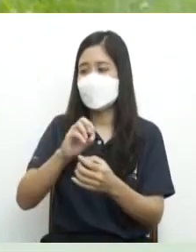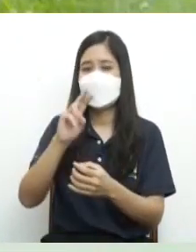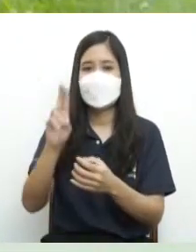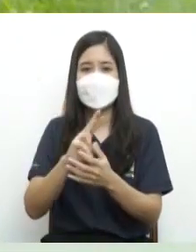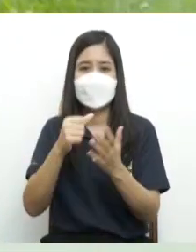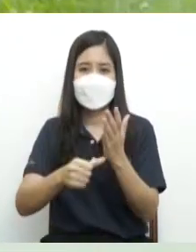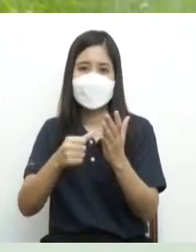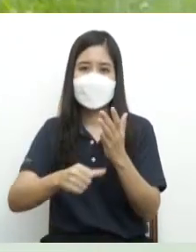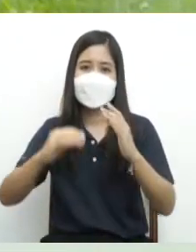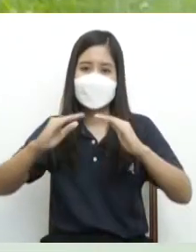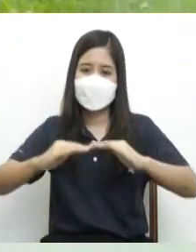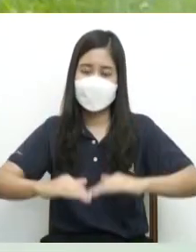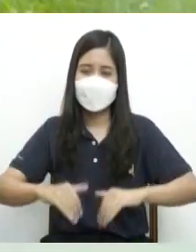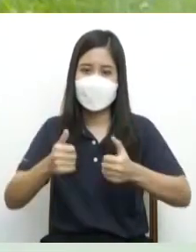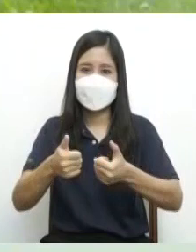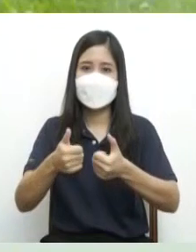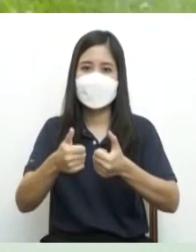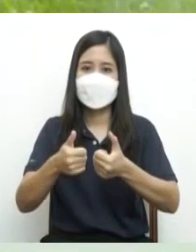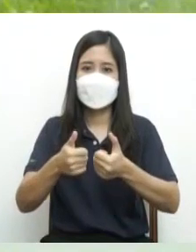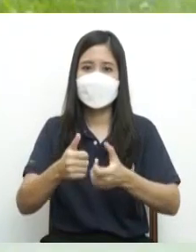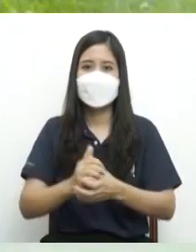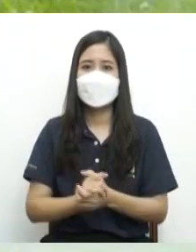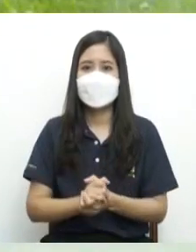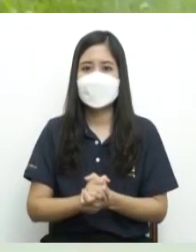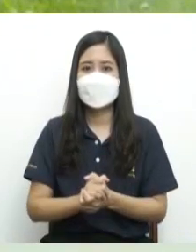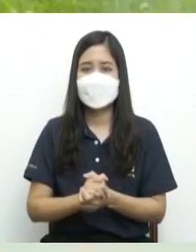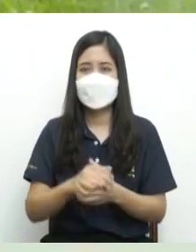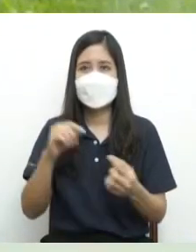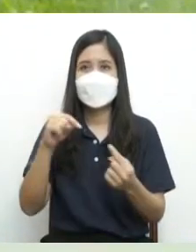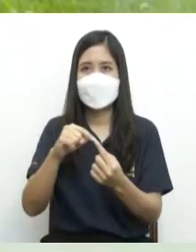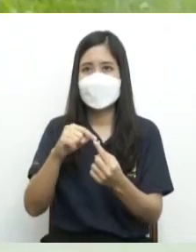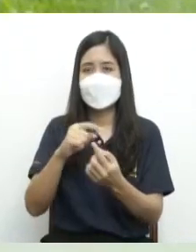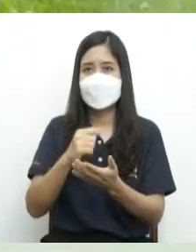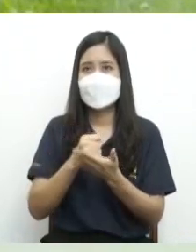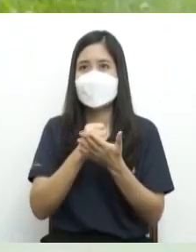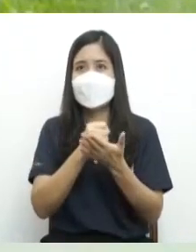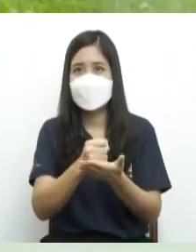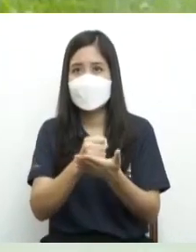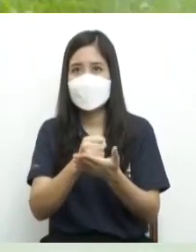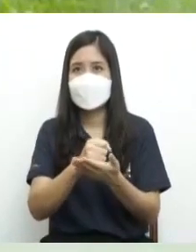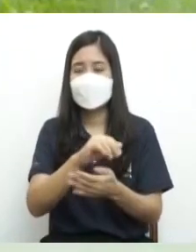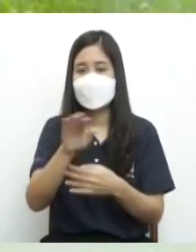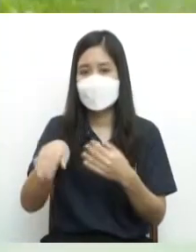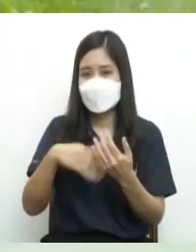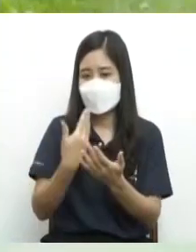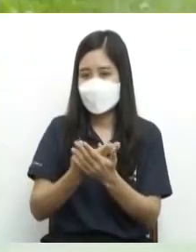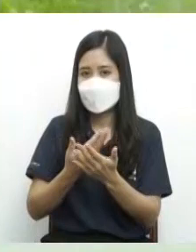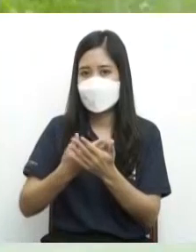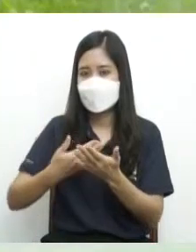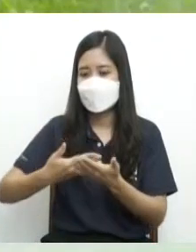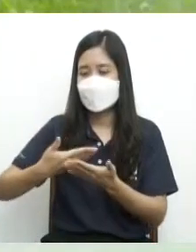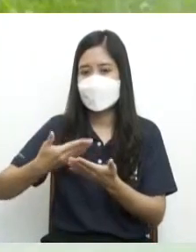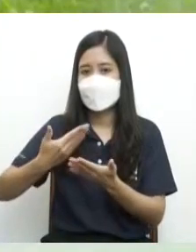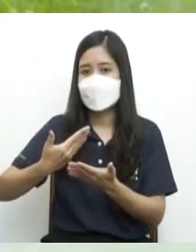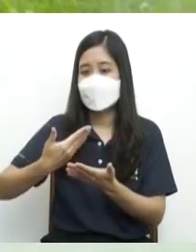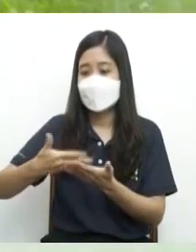ติข้าราชการเราเองก็สิ้นปีก็ต้องส่วนใหญ่ก็จะเพิ่มอยู่ละแทนที่เราจะได้จ่ายเงินเพิ่มเราก็เอาส่วนที่เราจ่ายเ